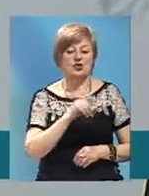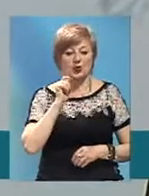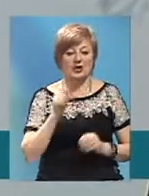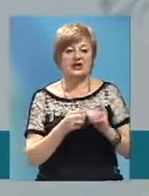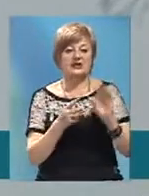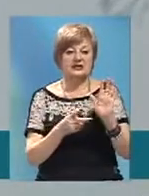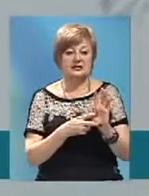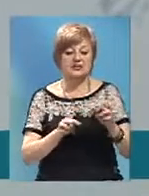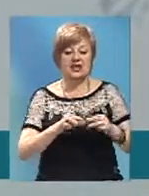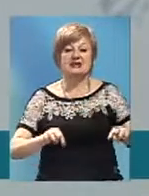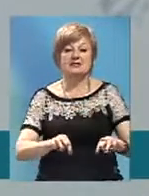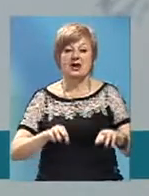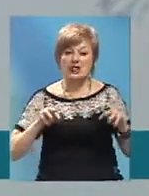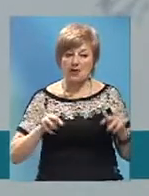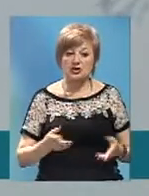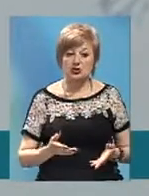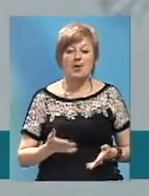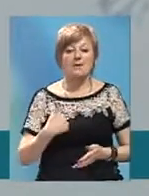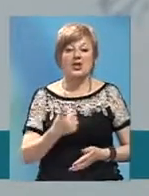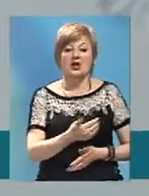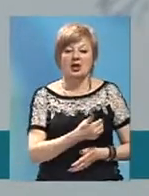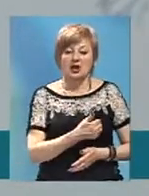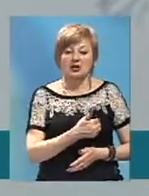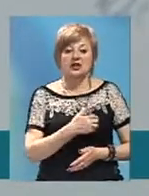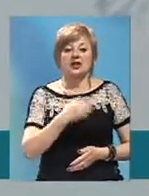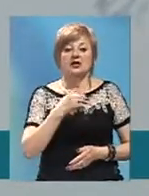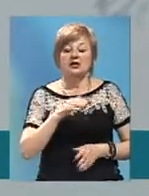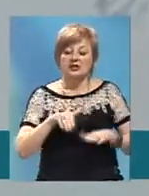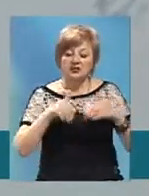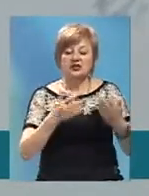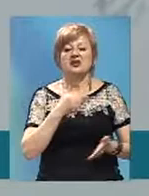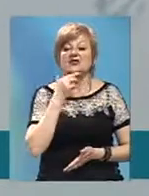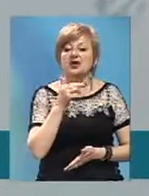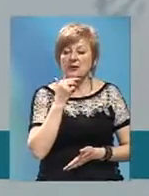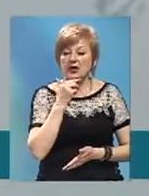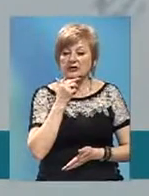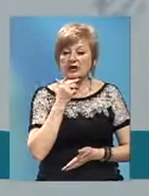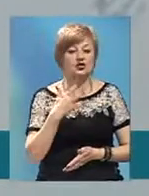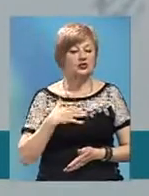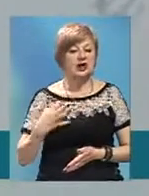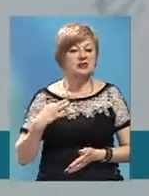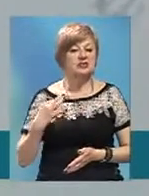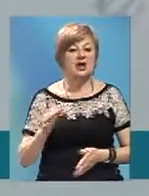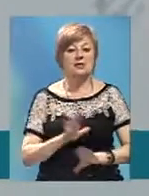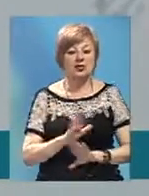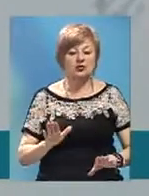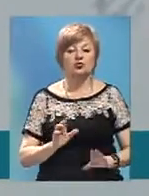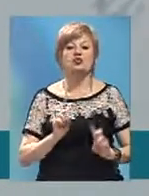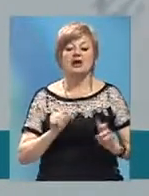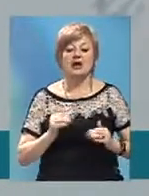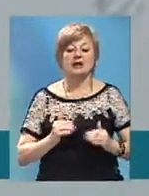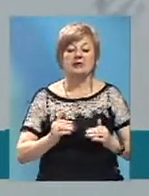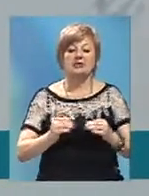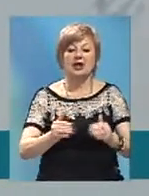під парламентом? Ми хотіли привернути зайвий раз увагу, що нам не байдуже, з якими темпами і хто